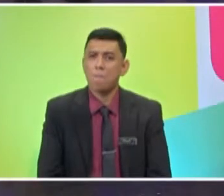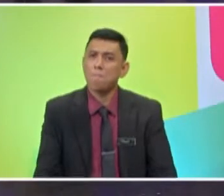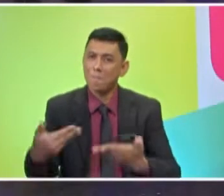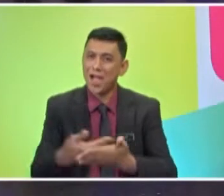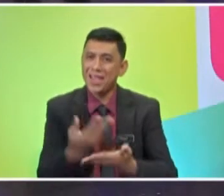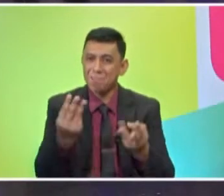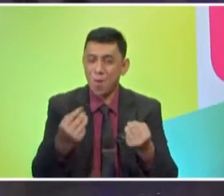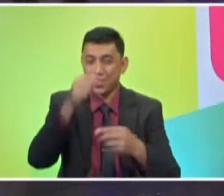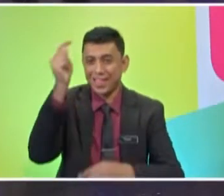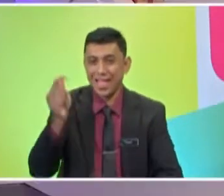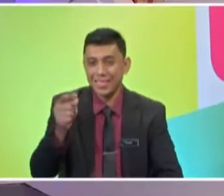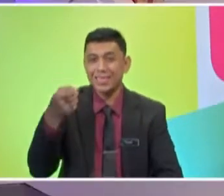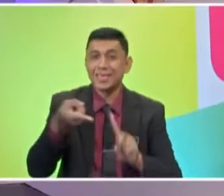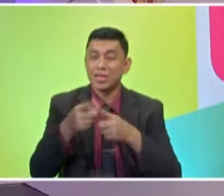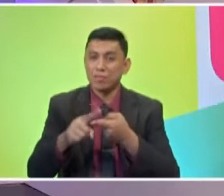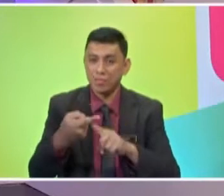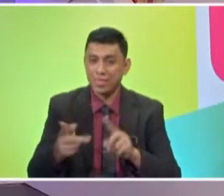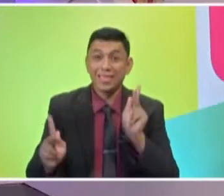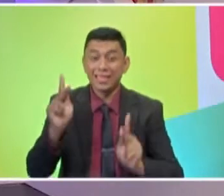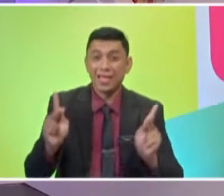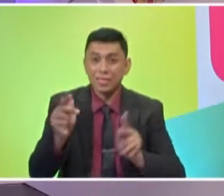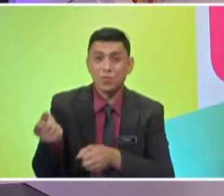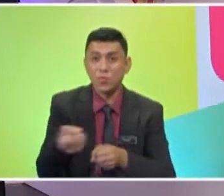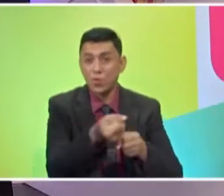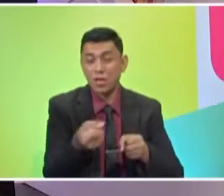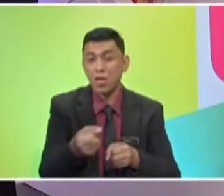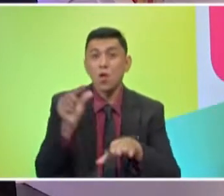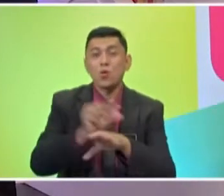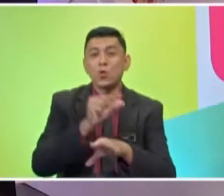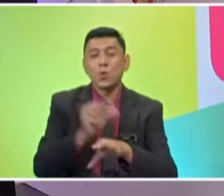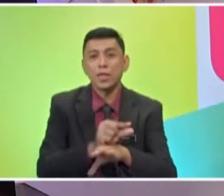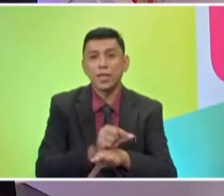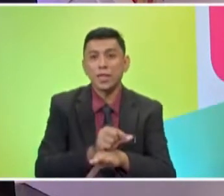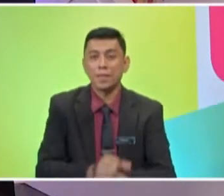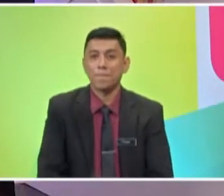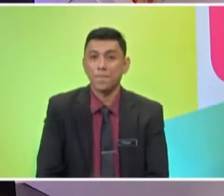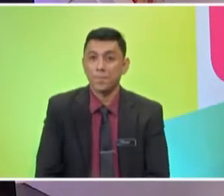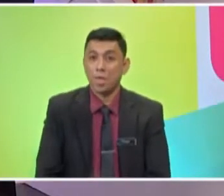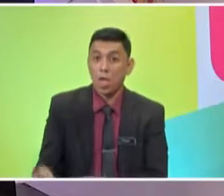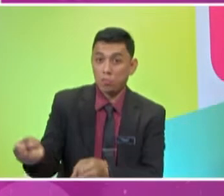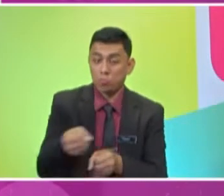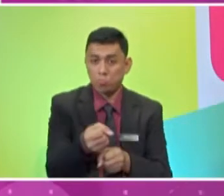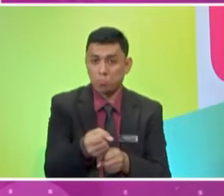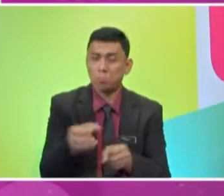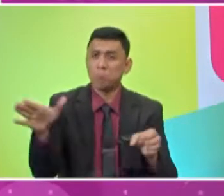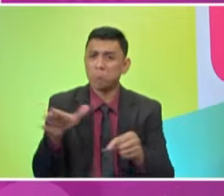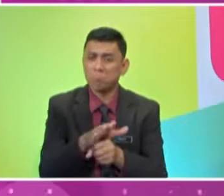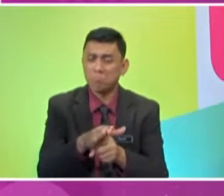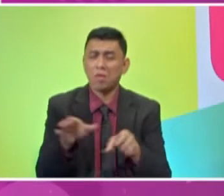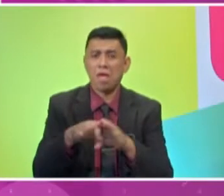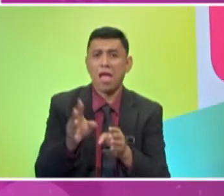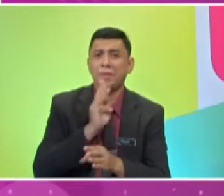tu. Tak apa. Kereta bomba ni kegunaannya untuk memadam kebakaran. Kecemasan. Kita